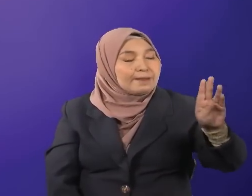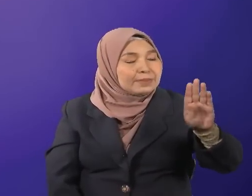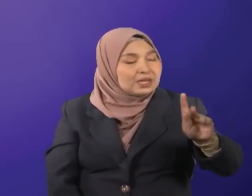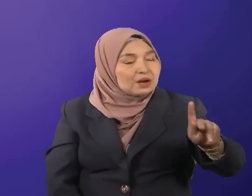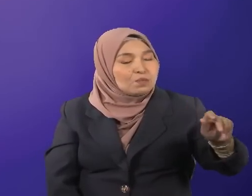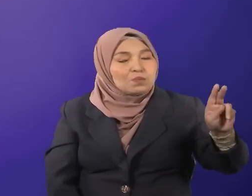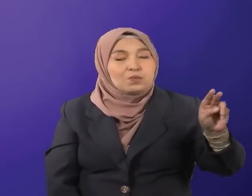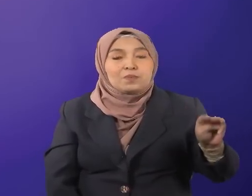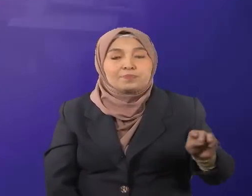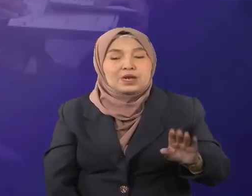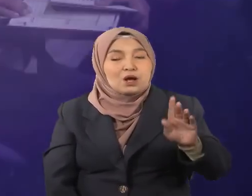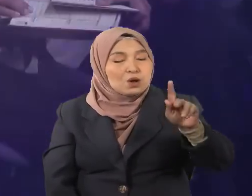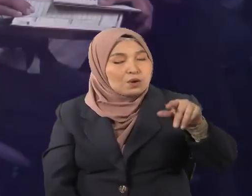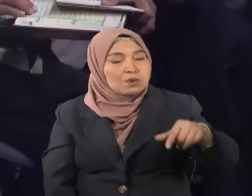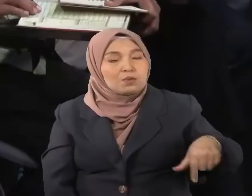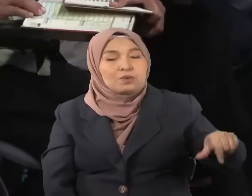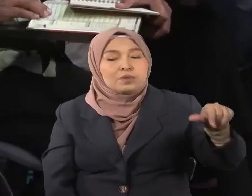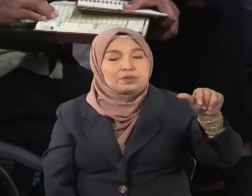أَأُنَبِّئُكُمْ